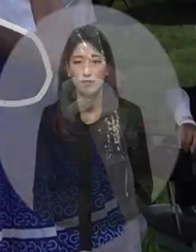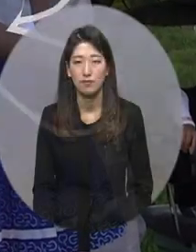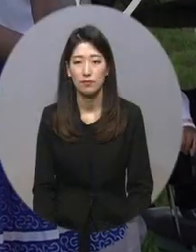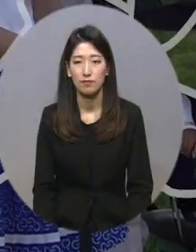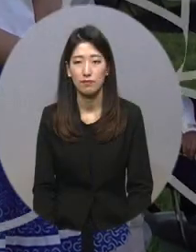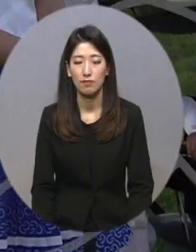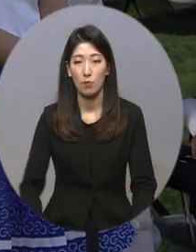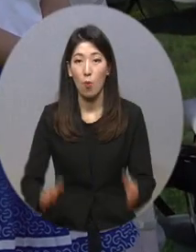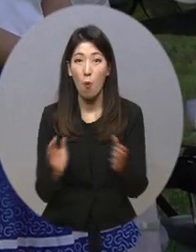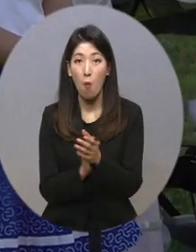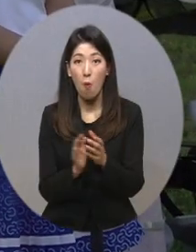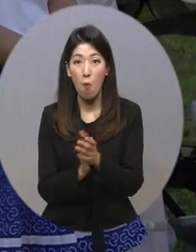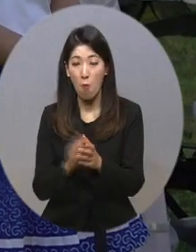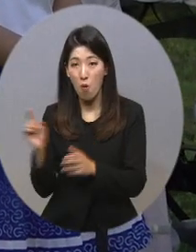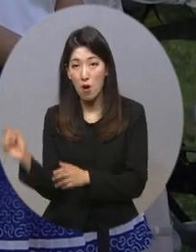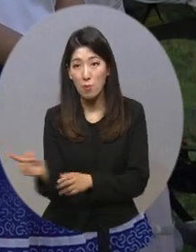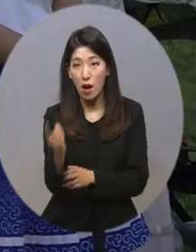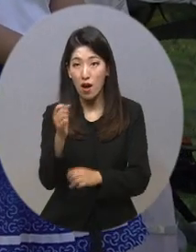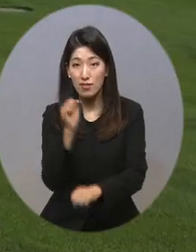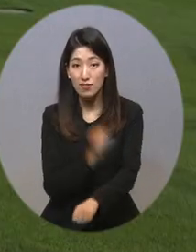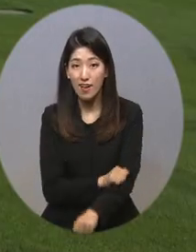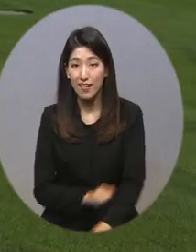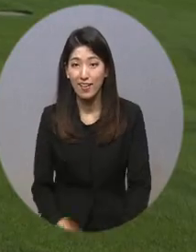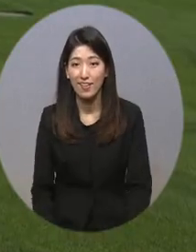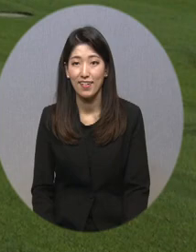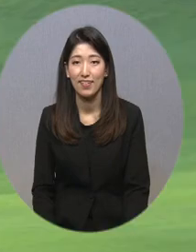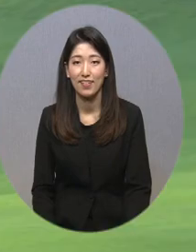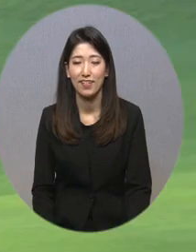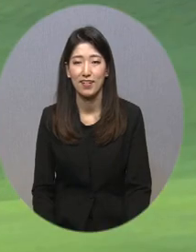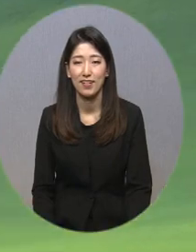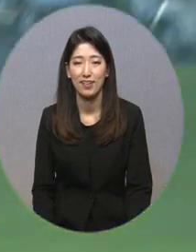굿샷. 야, 나이스. 잘 쳤다.